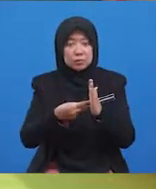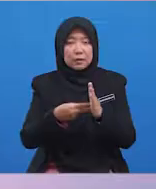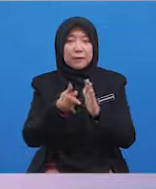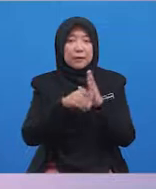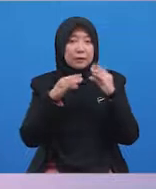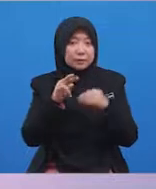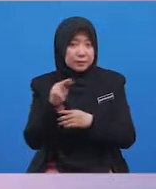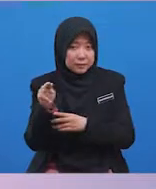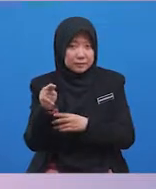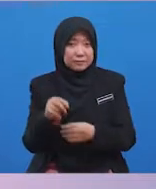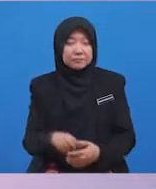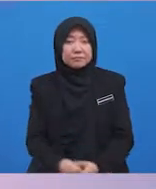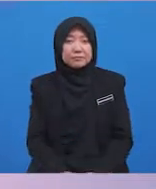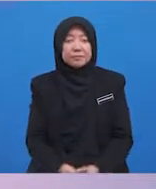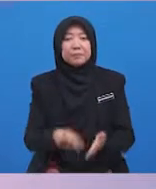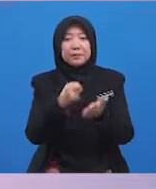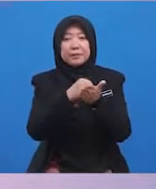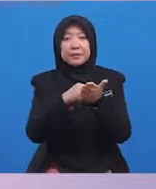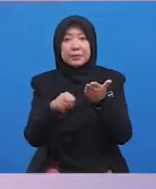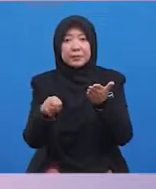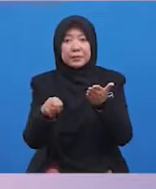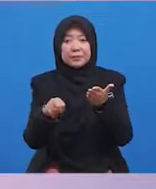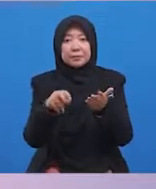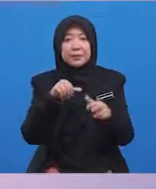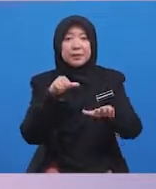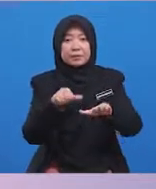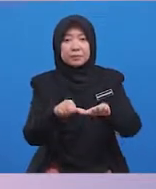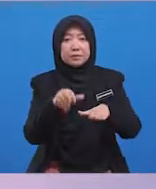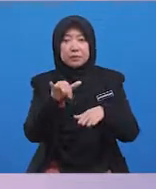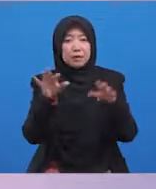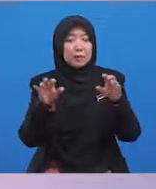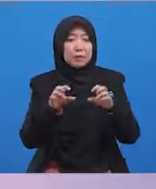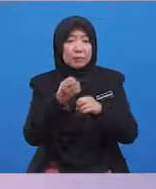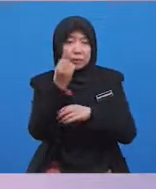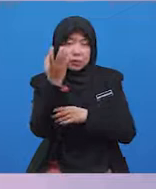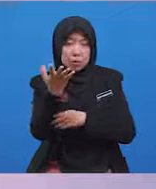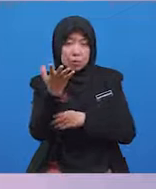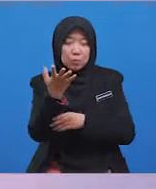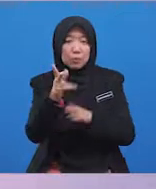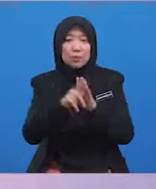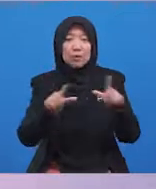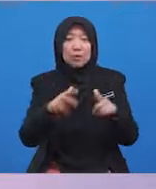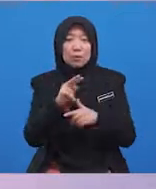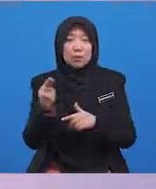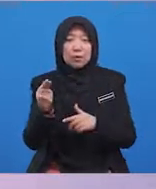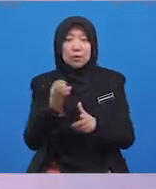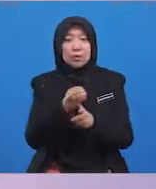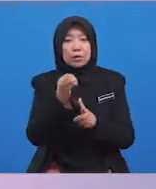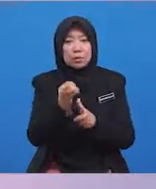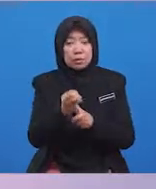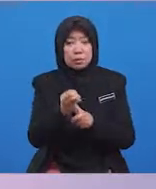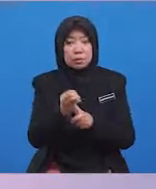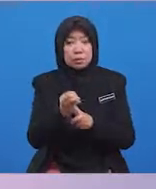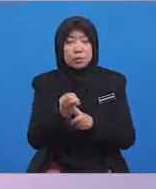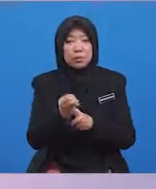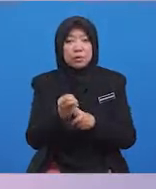bukan? Nilai merupakan aspek yang menerangkan perihal perlakuan atau tingkah laku